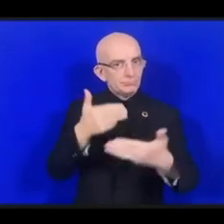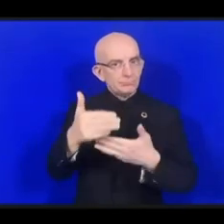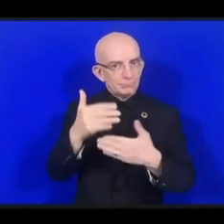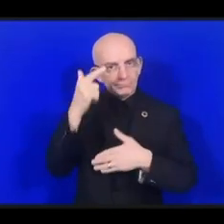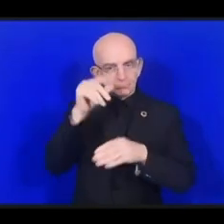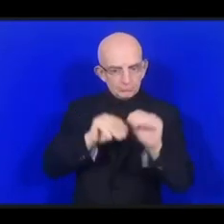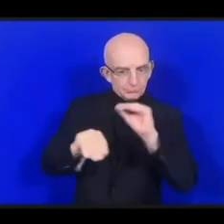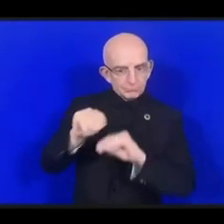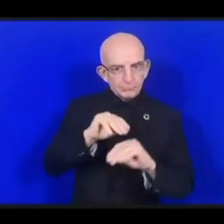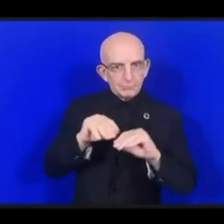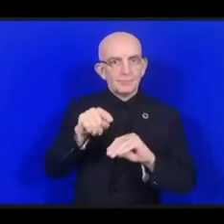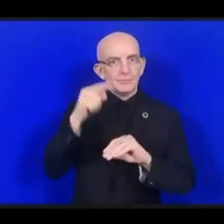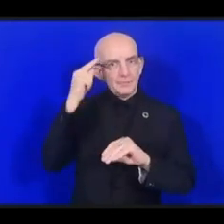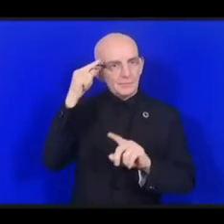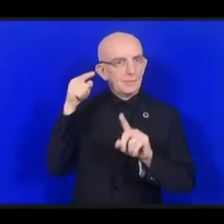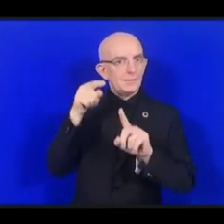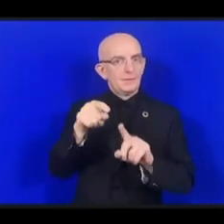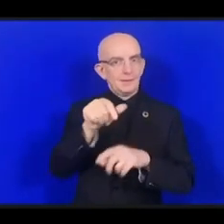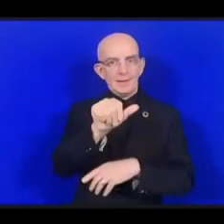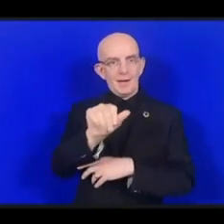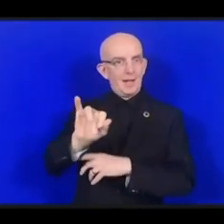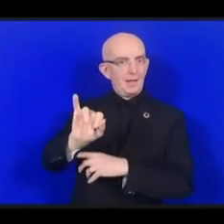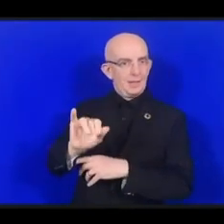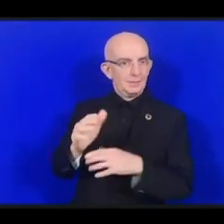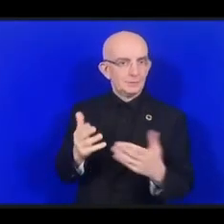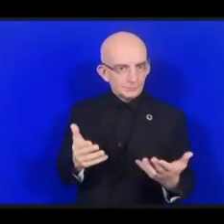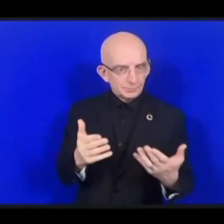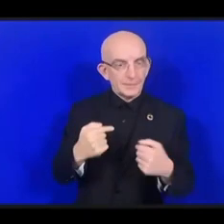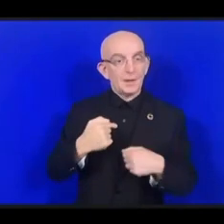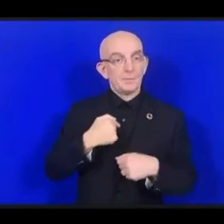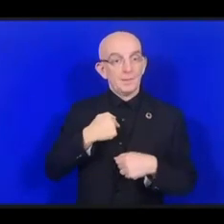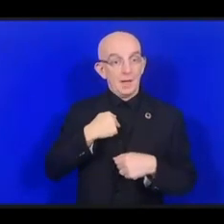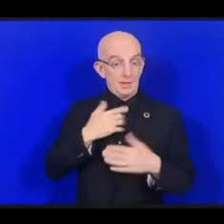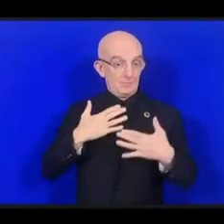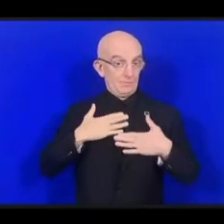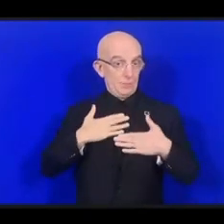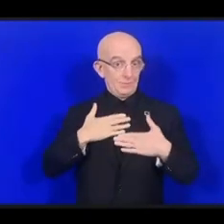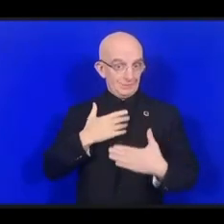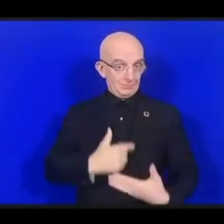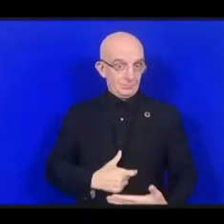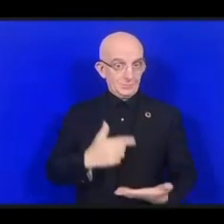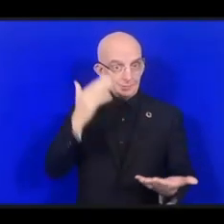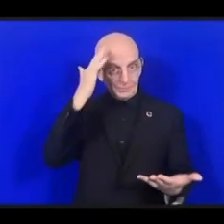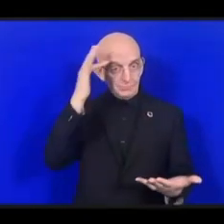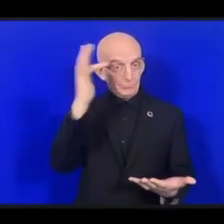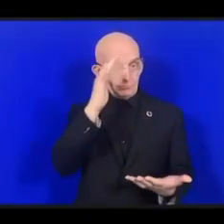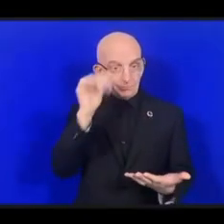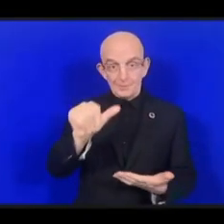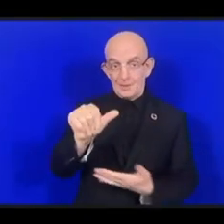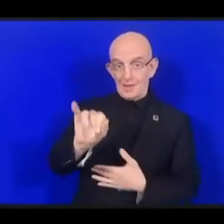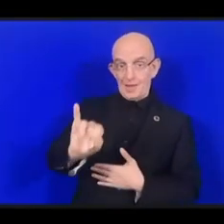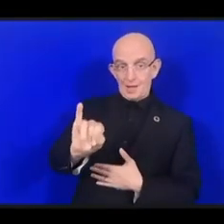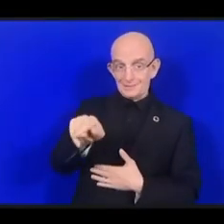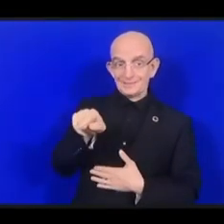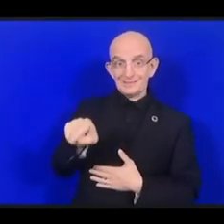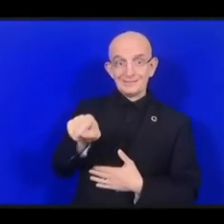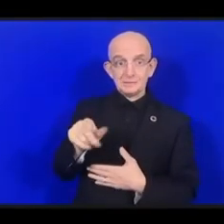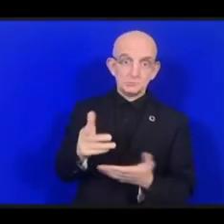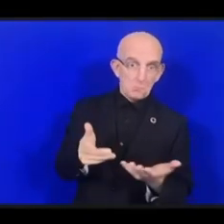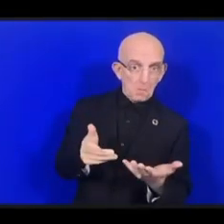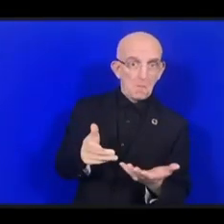的发展。我认为 AI 它不会威胁到人类的生死存亡，气候变